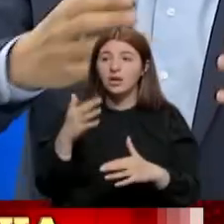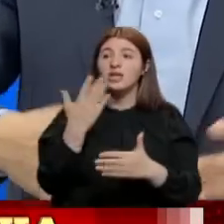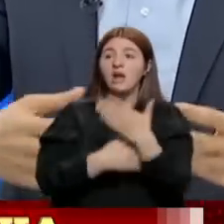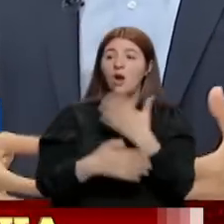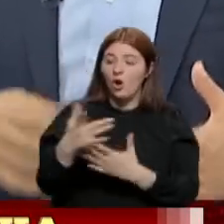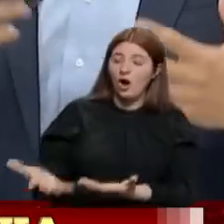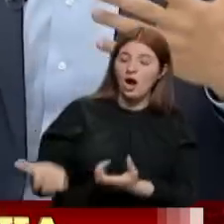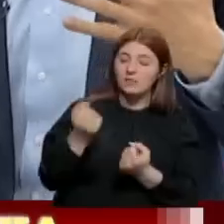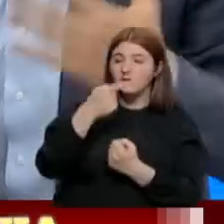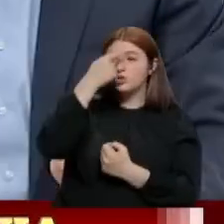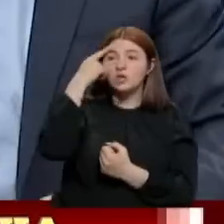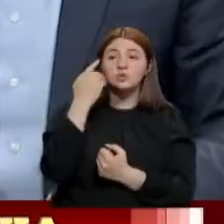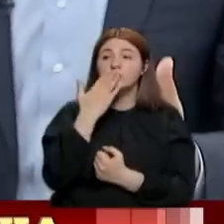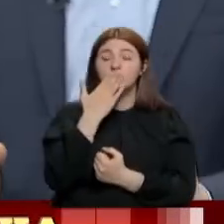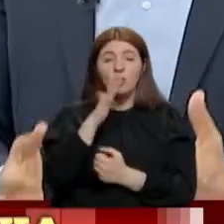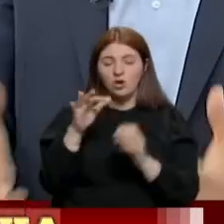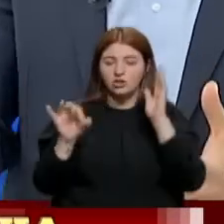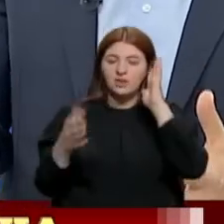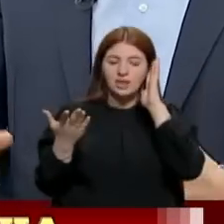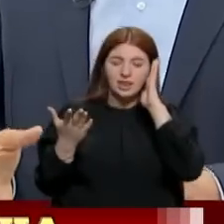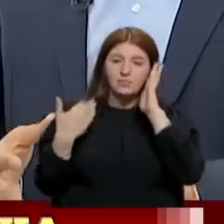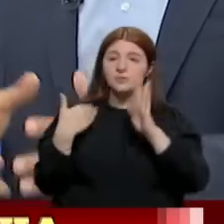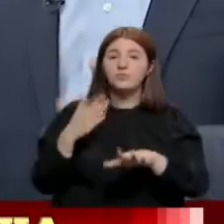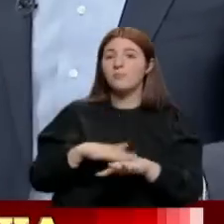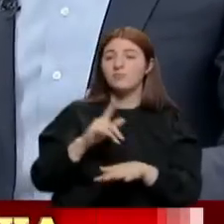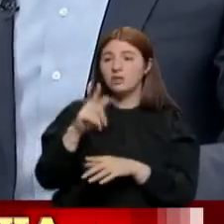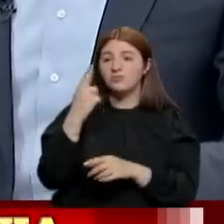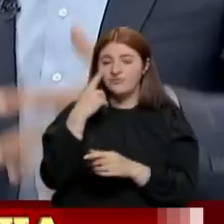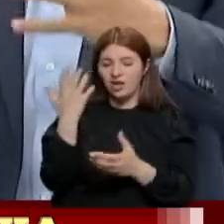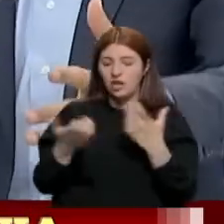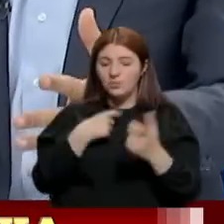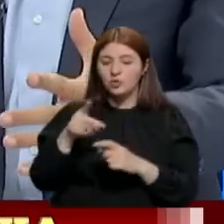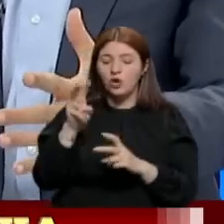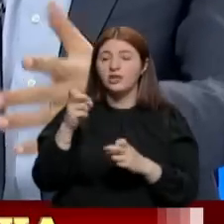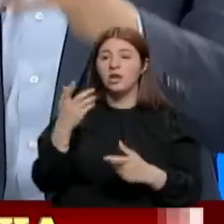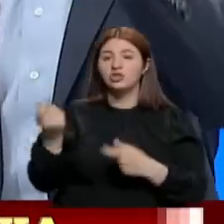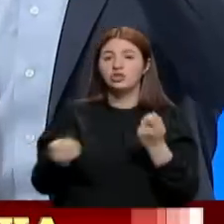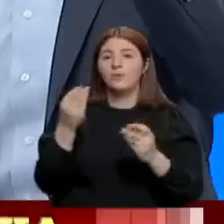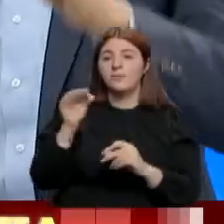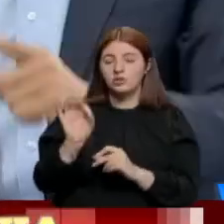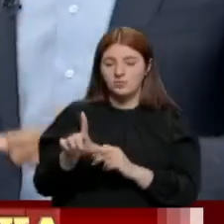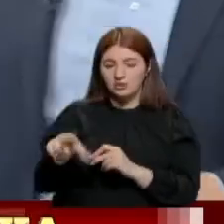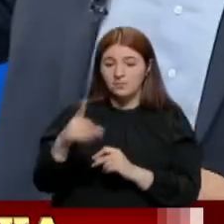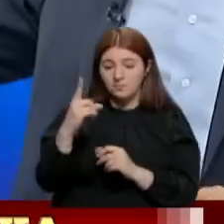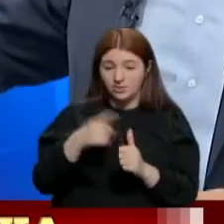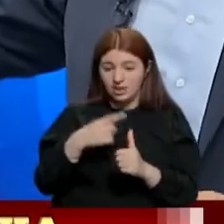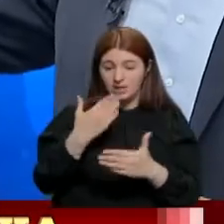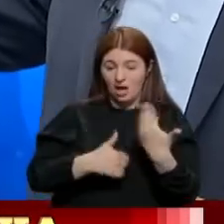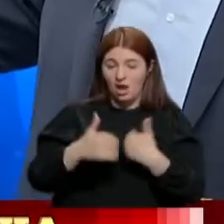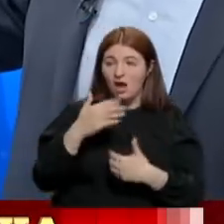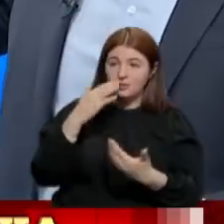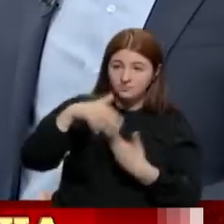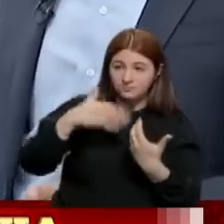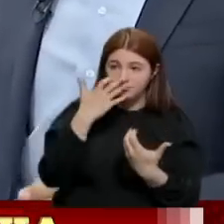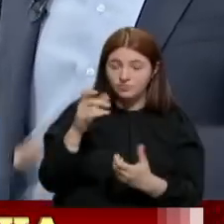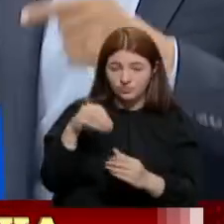Yaralınızı oradan çıkarma şansınız yok. Şimdi ne yapmamız lazım? Kamu kaynaklarını bu anlamda seferber etmemiz lazım. Bir, yaraları sarmak için seferber